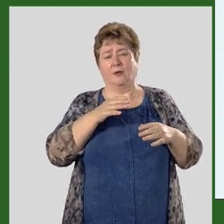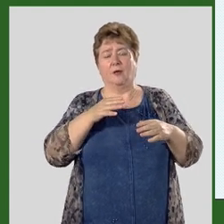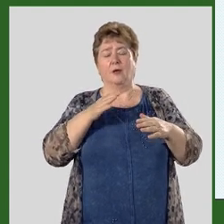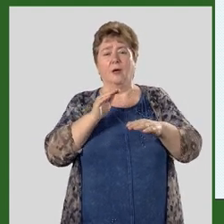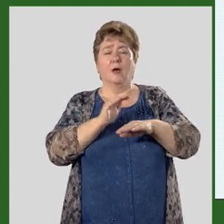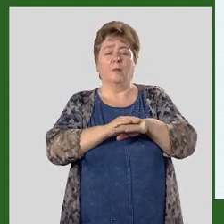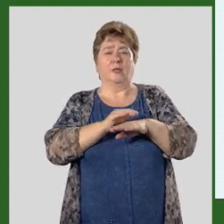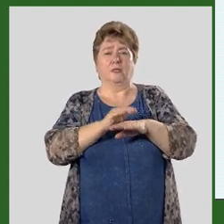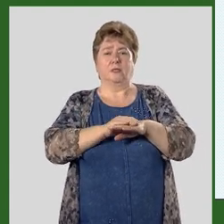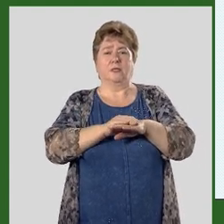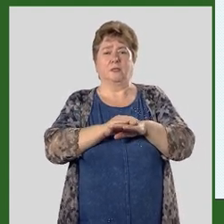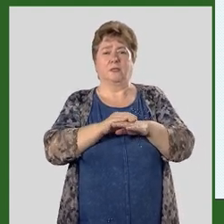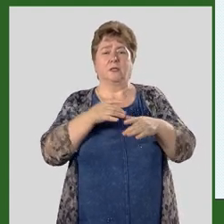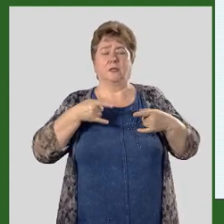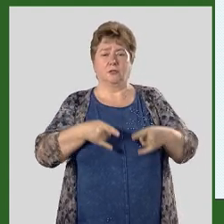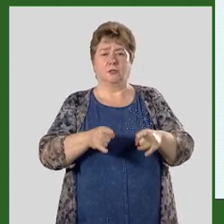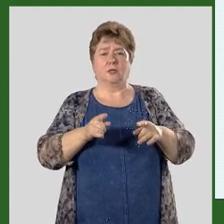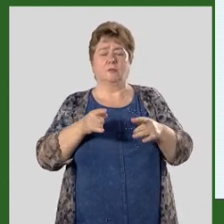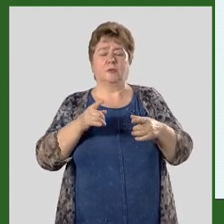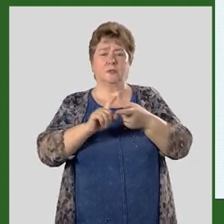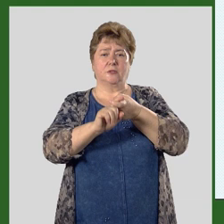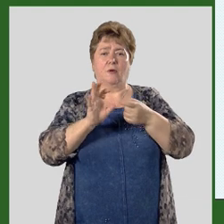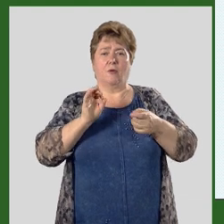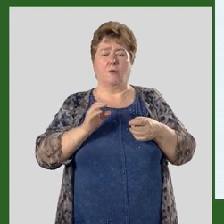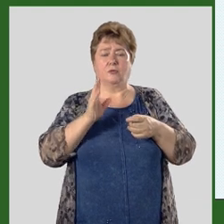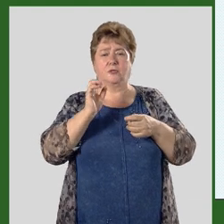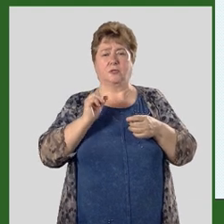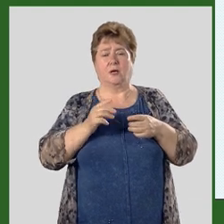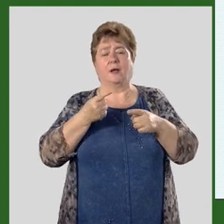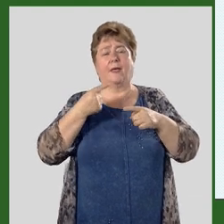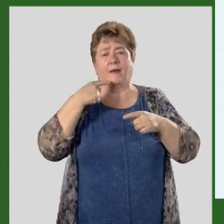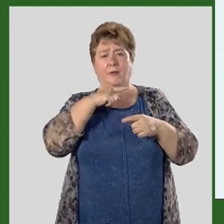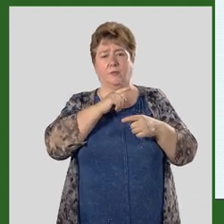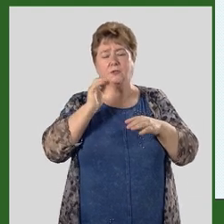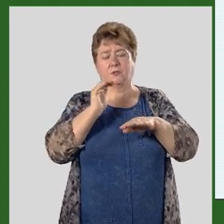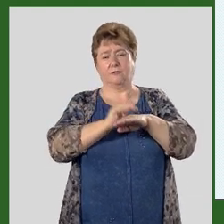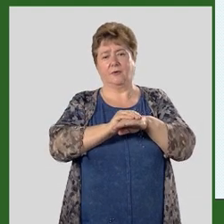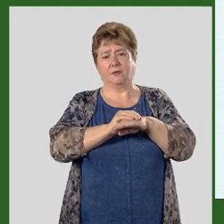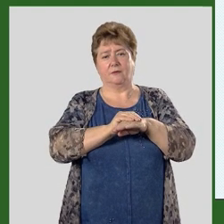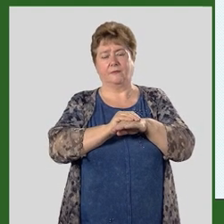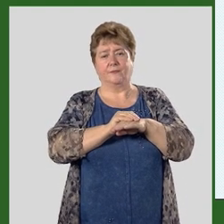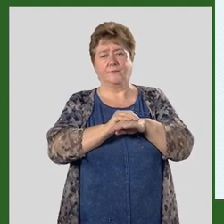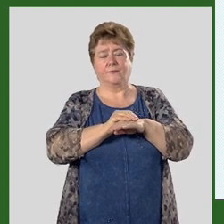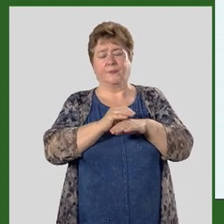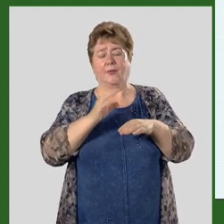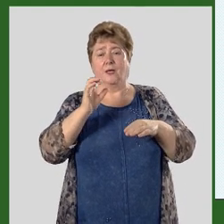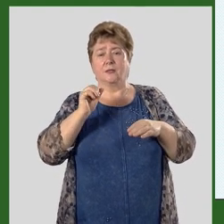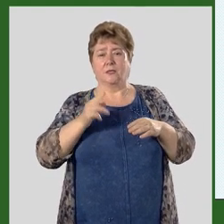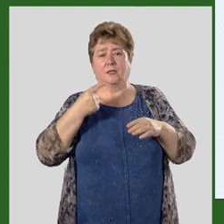Показатели рождаемости прежде всего зависят от социально-экономических факторов.